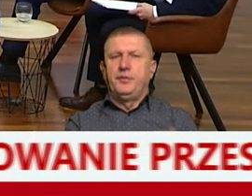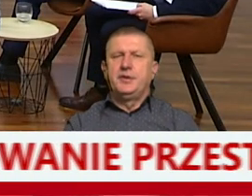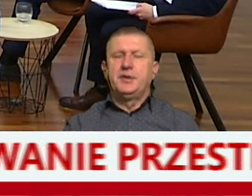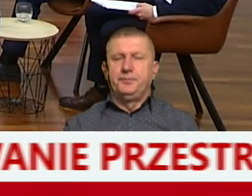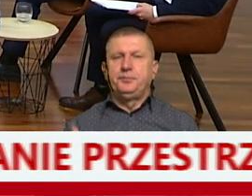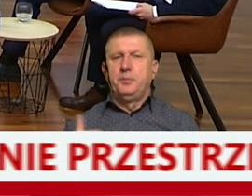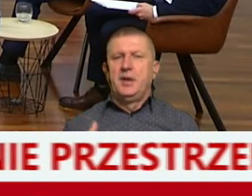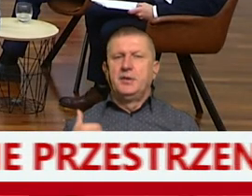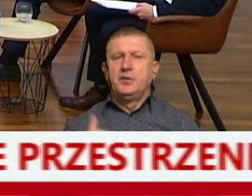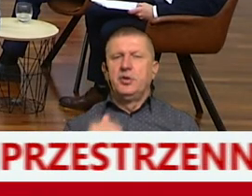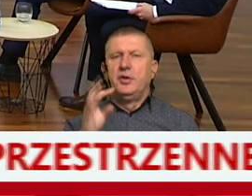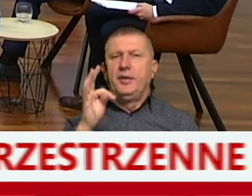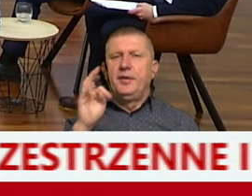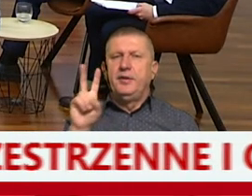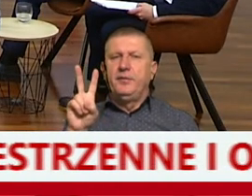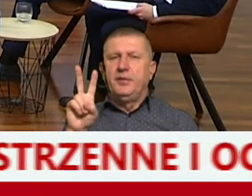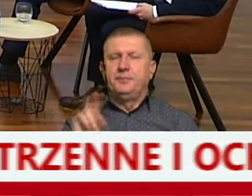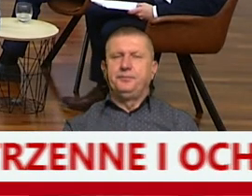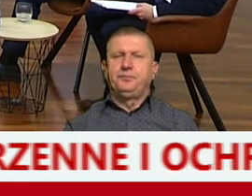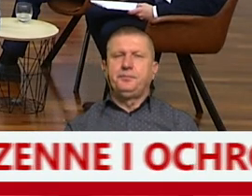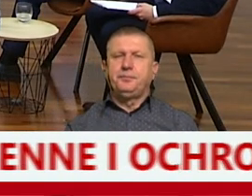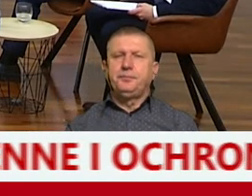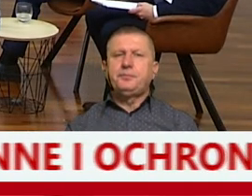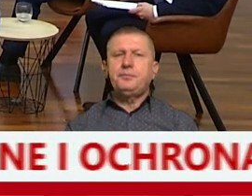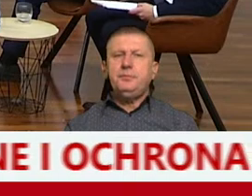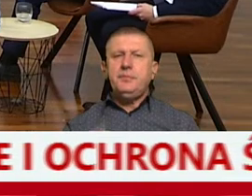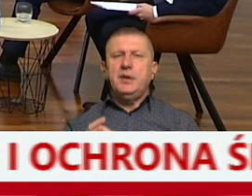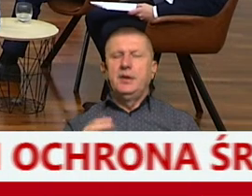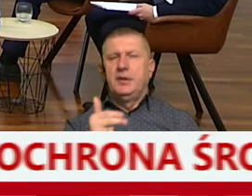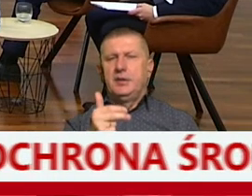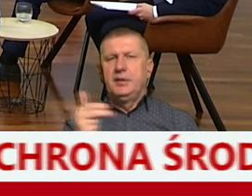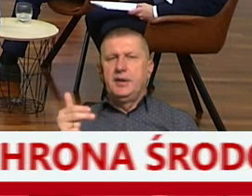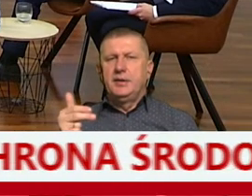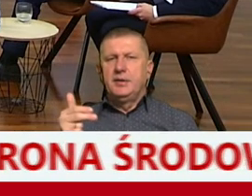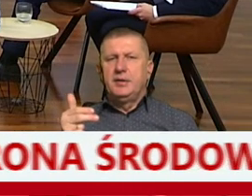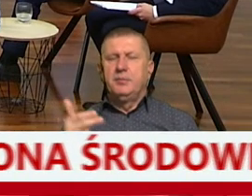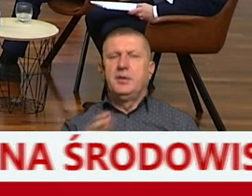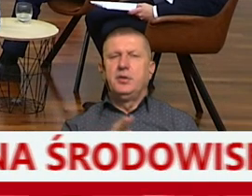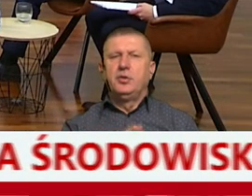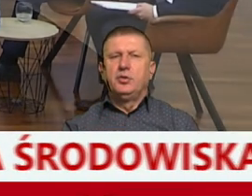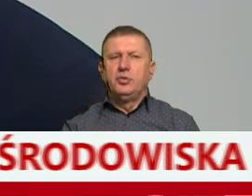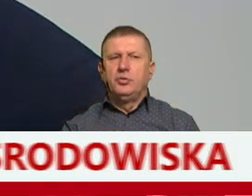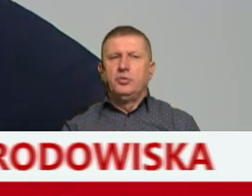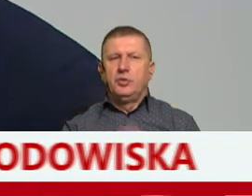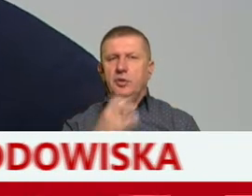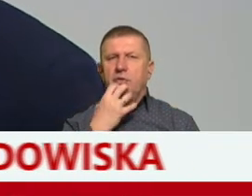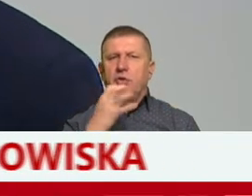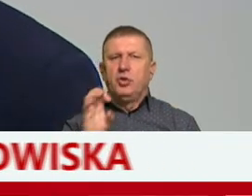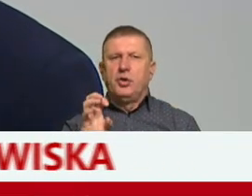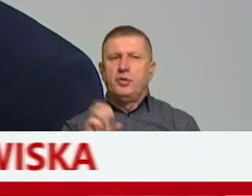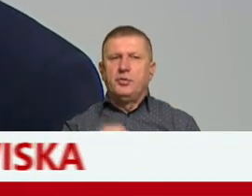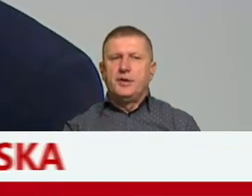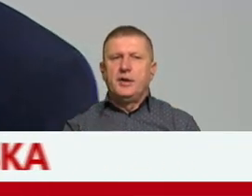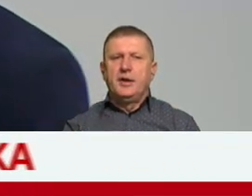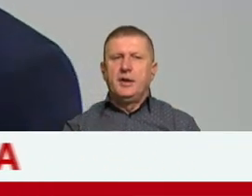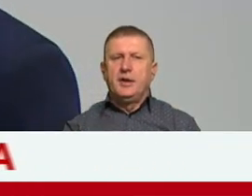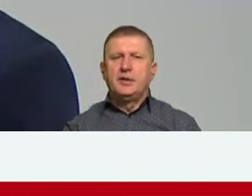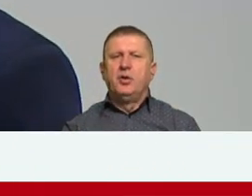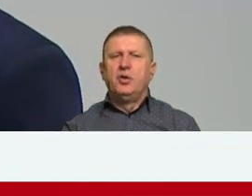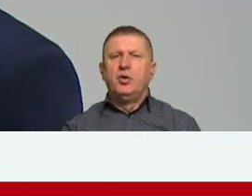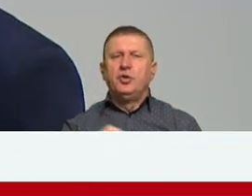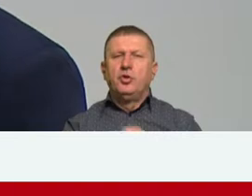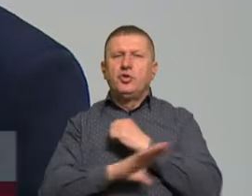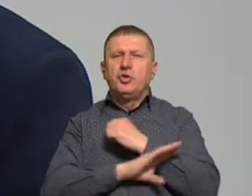TV. Dzień dobry, szanowni państwo. Teraz temat, który na forach internetowych jest dosyć gorący. Konkretnie wycinka